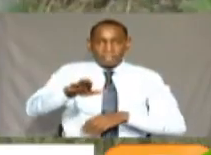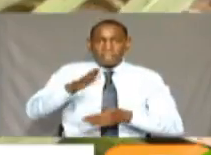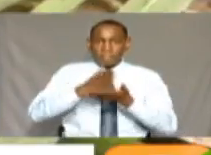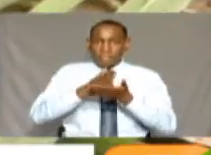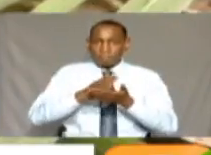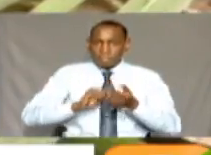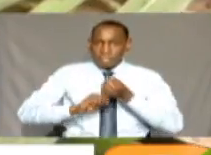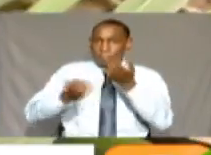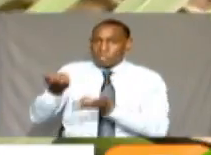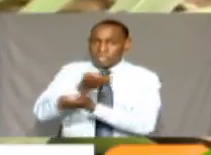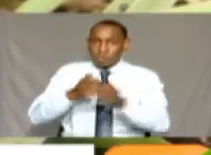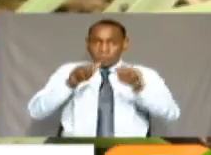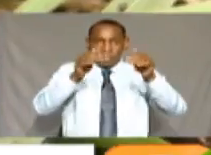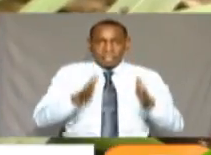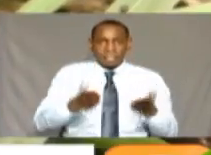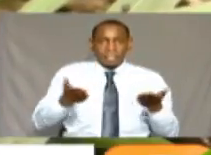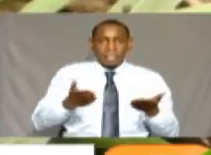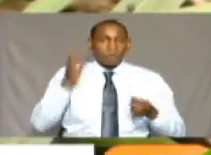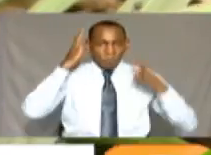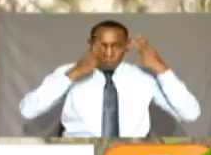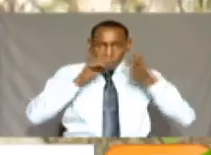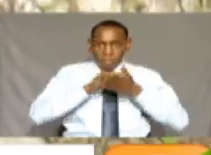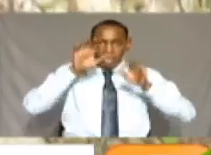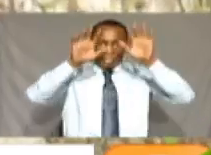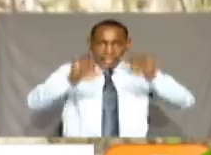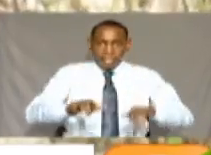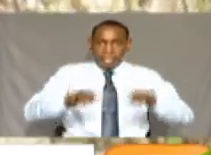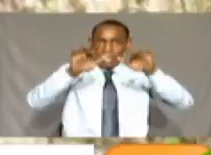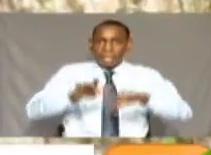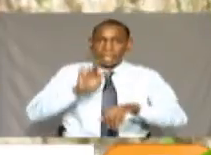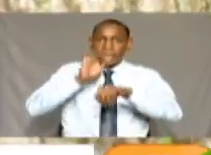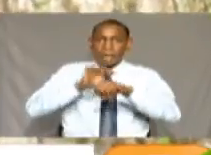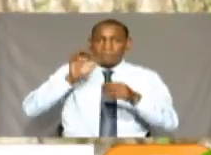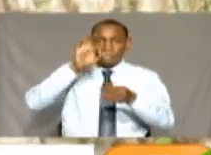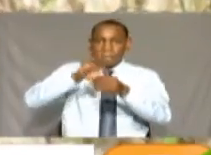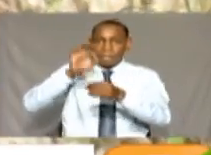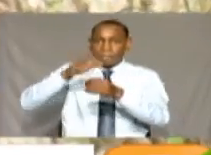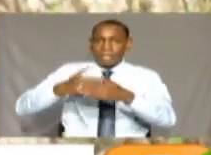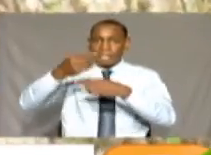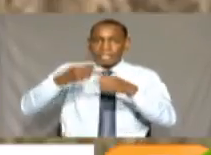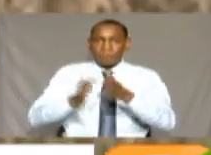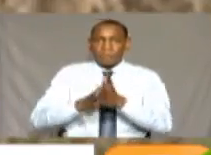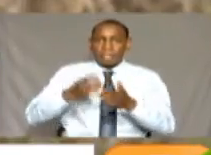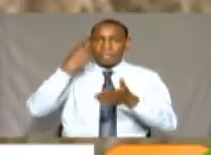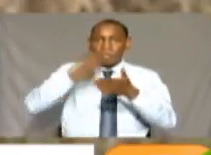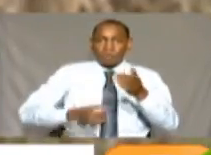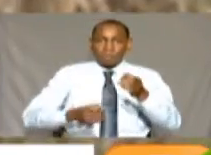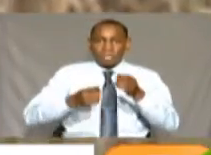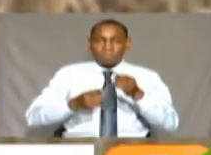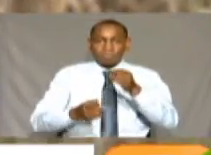uchumi. Wakulima sasa wakihofia kuwa mvua ya sasa itaadhiri upanzi mwakani na vile vile bei ya mavuno.